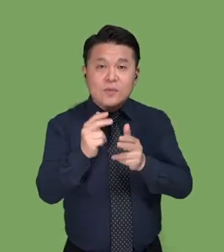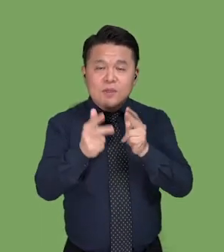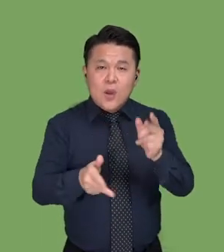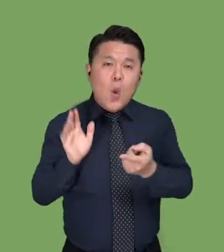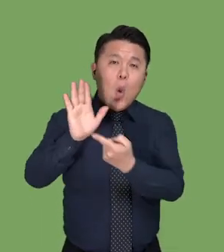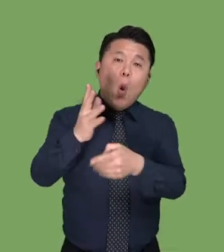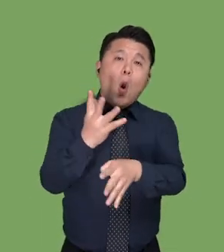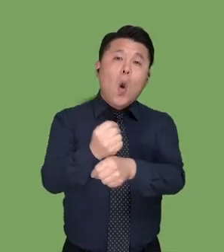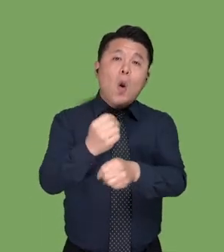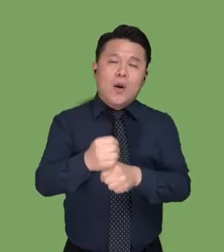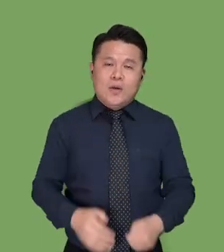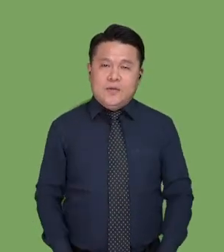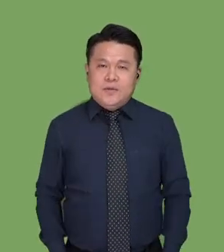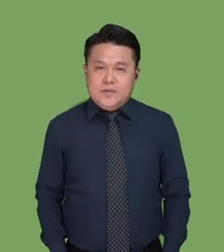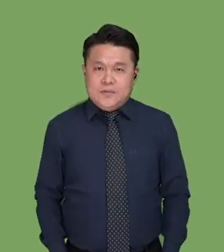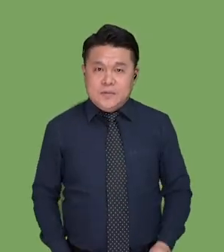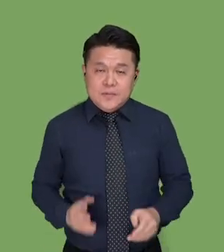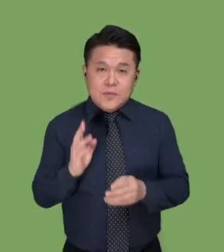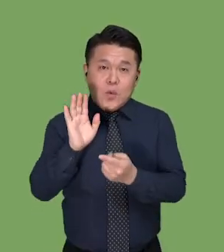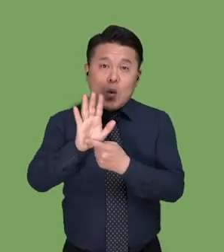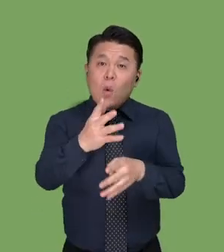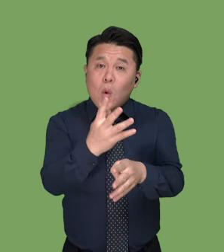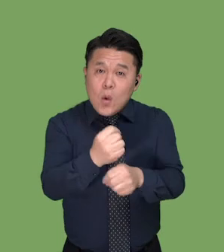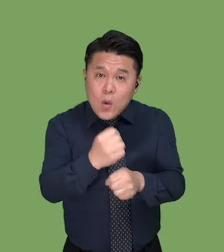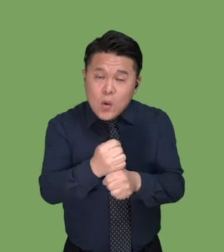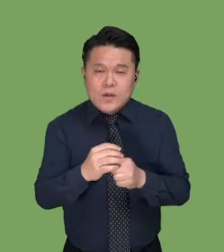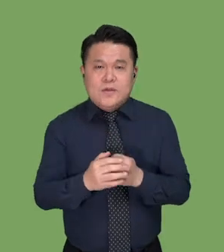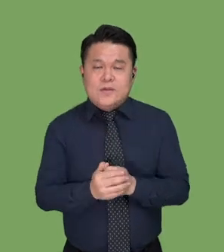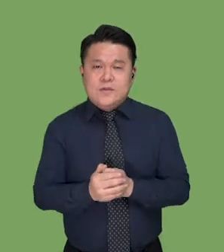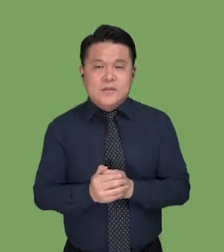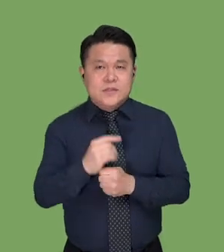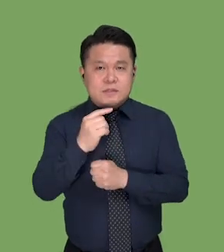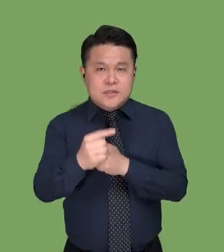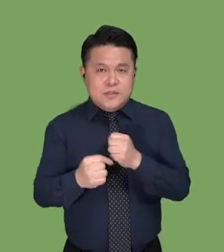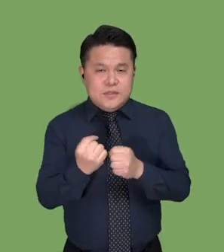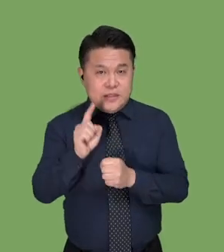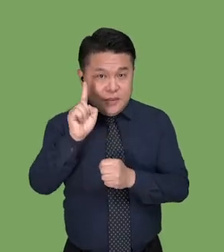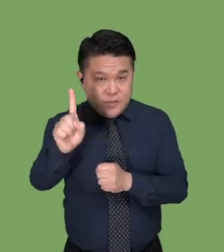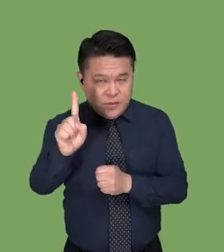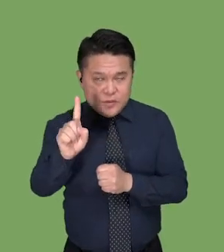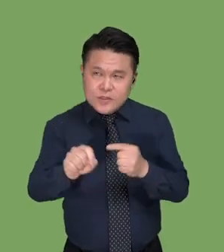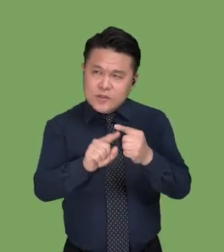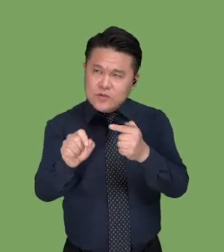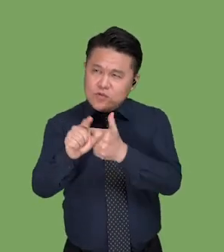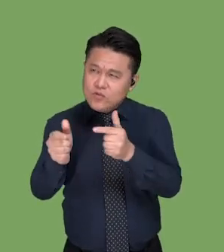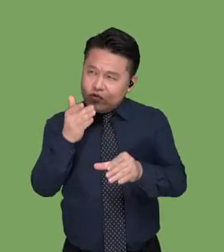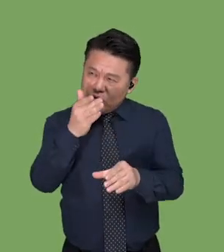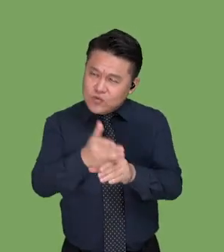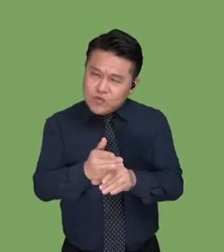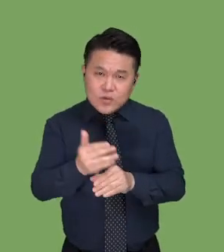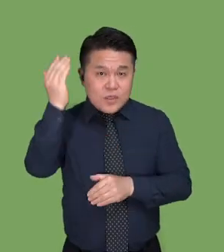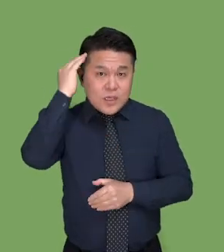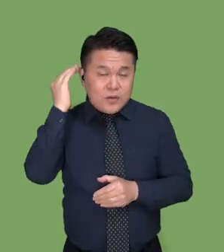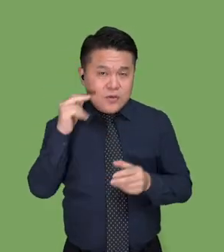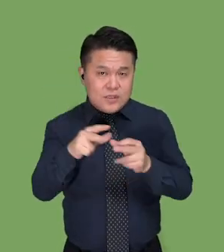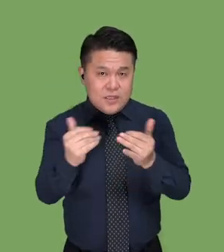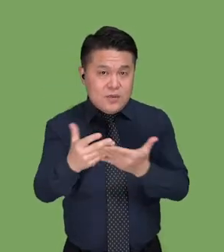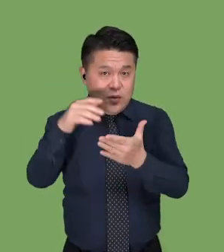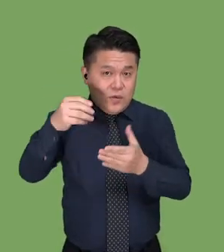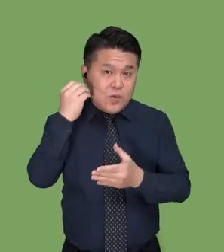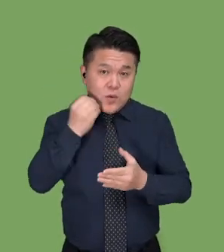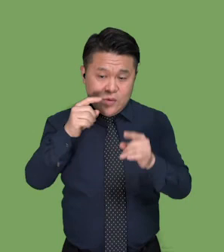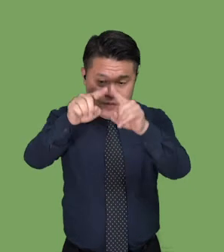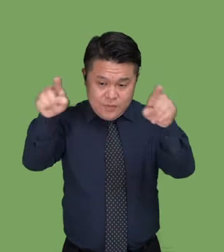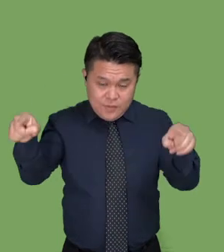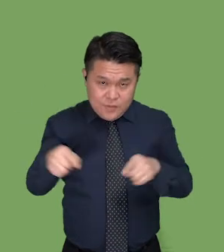공고하나요? 국제장애인협력 공모사업은 매년 1회 상반기에 한국장애인개발원 홈페이지 및